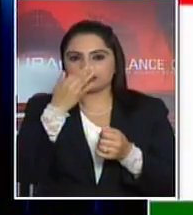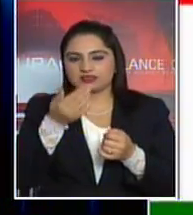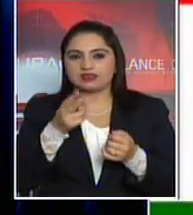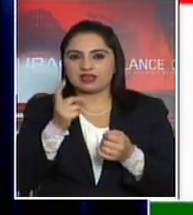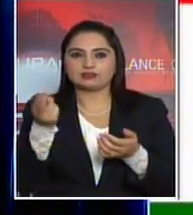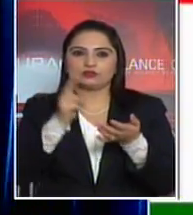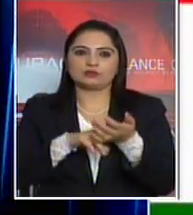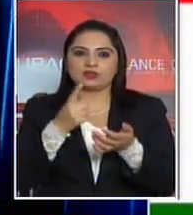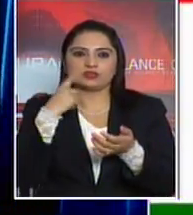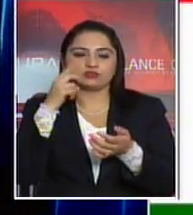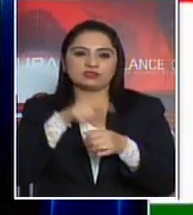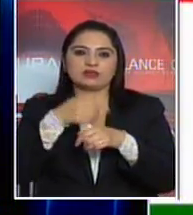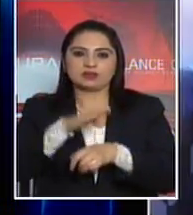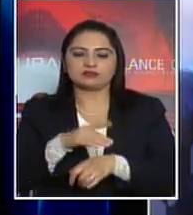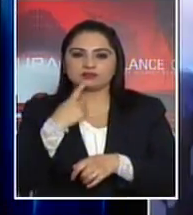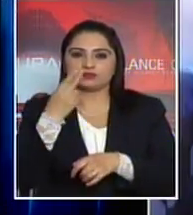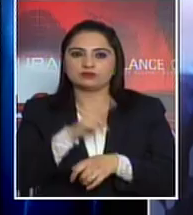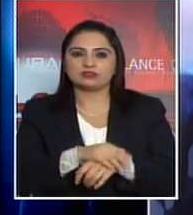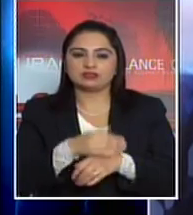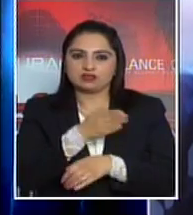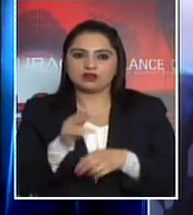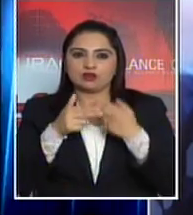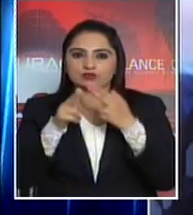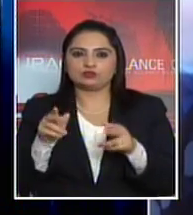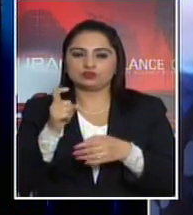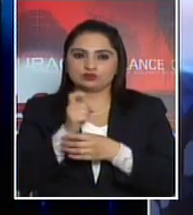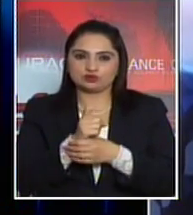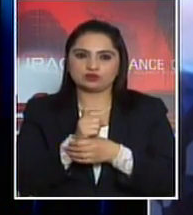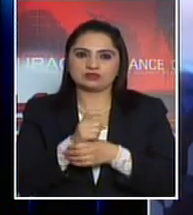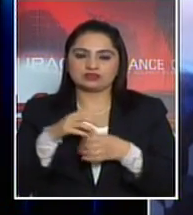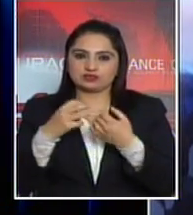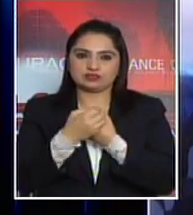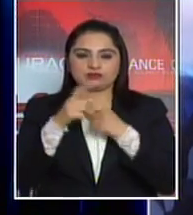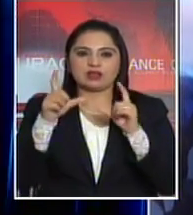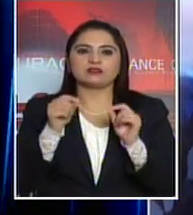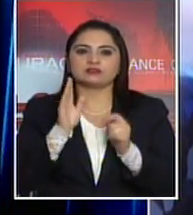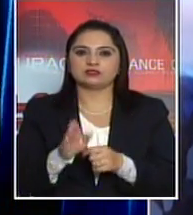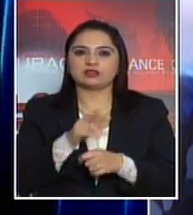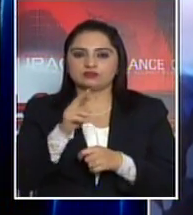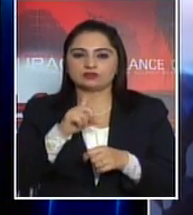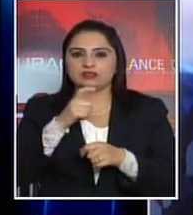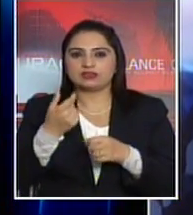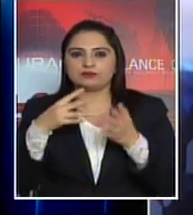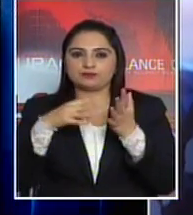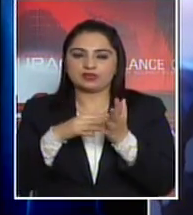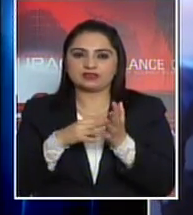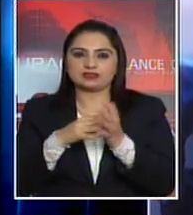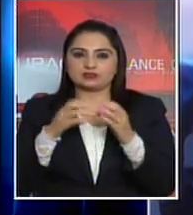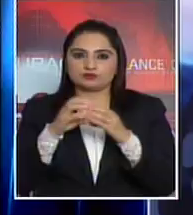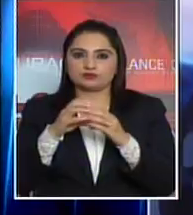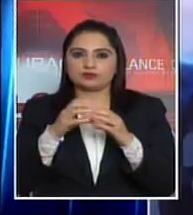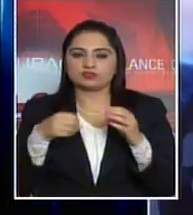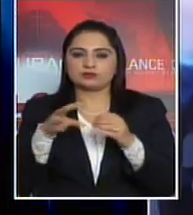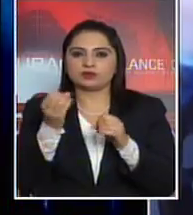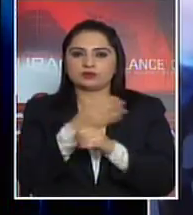अझै 1-2 दिन लाग्ने उनको भनाइ छ। लोकतान्त्रिक गठबन्धन मुलुकको आवश्यकता हो र नेपाली काङ्ग्रेस पार्टी सबभन्दा